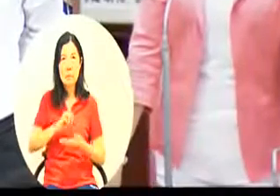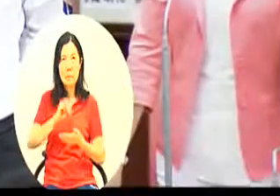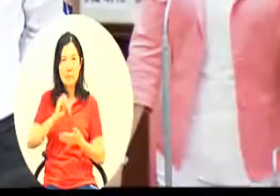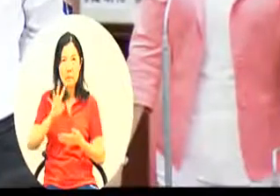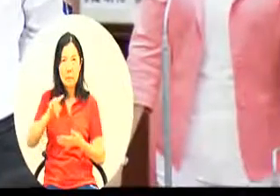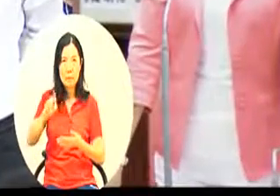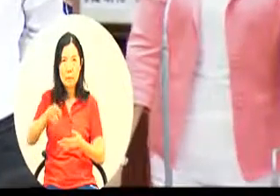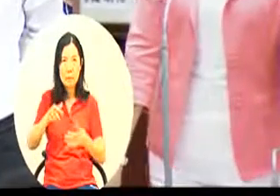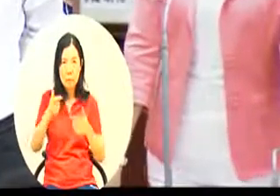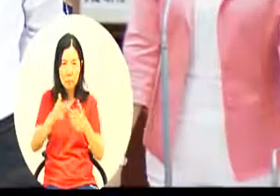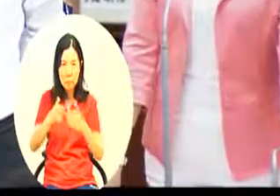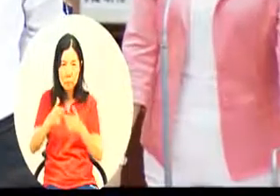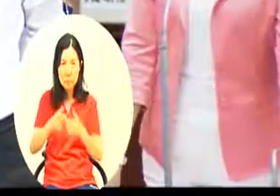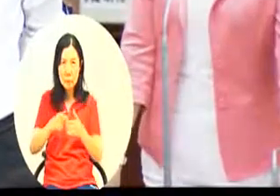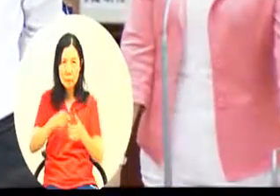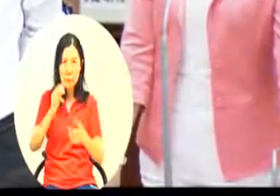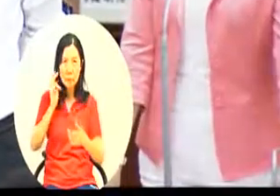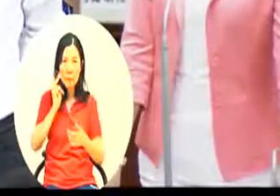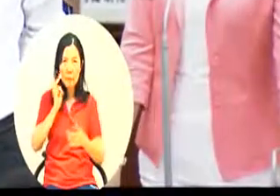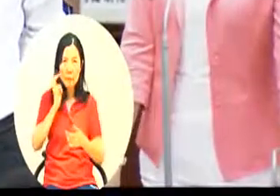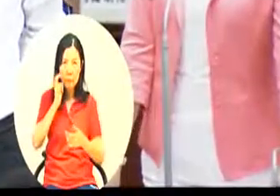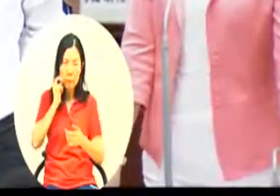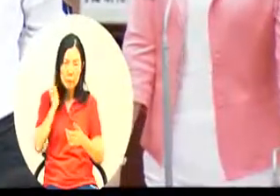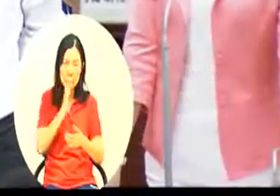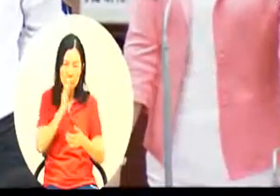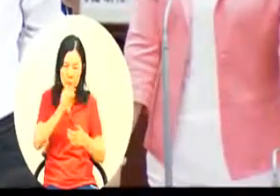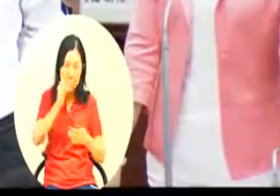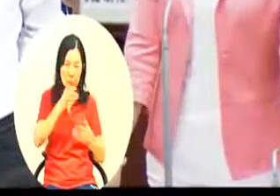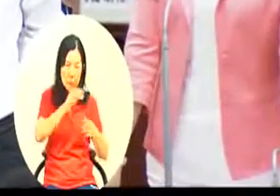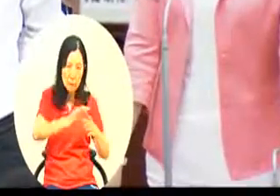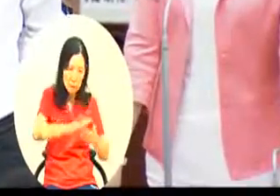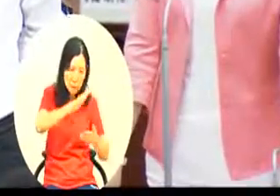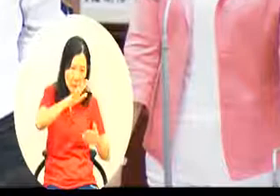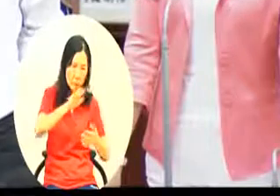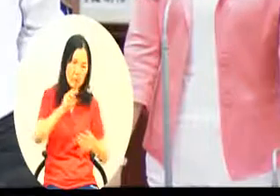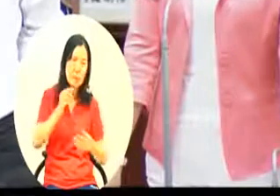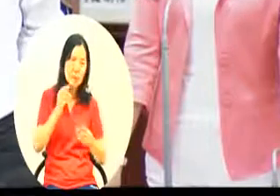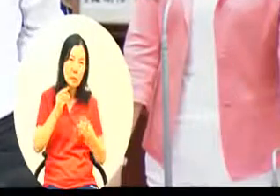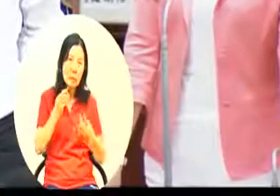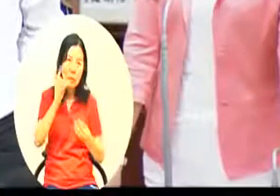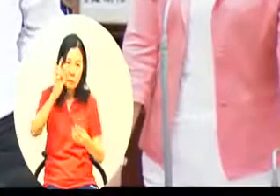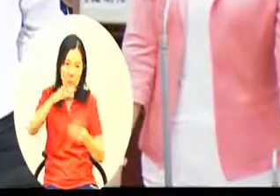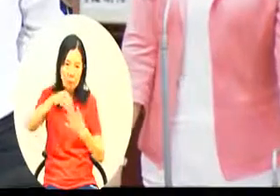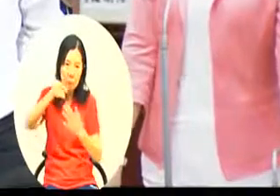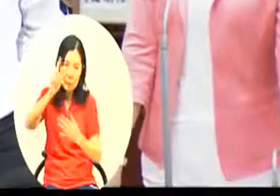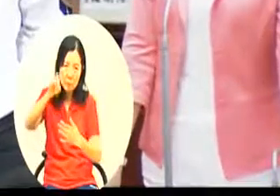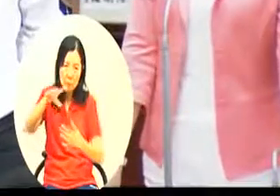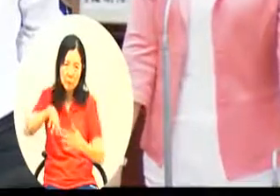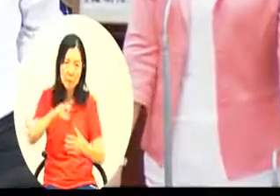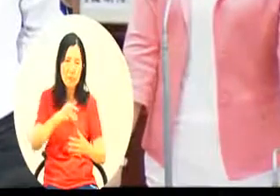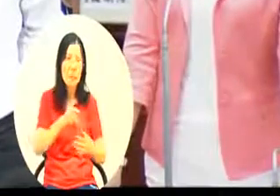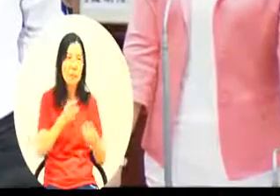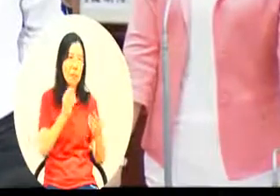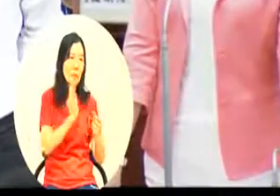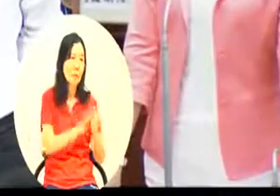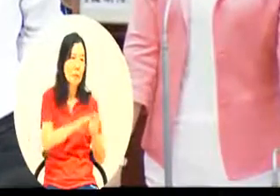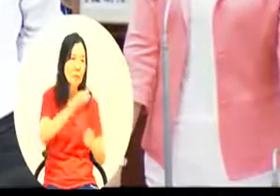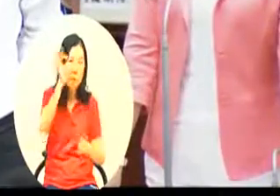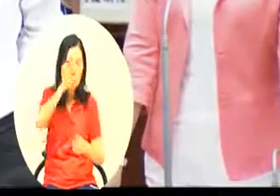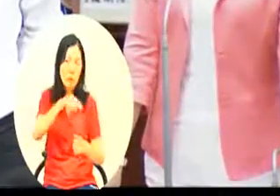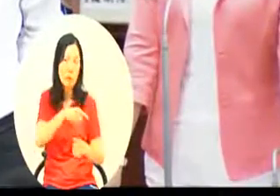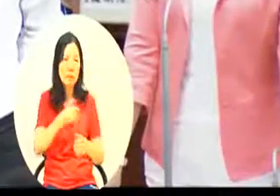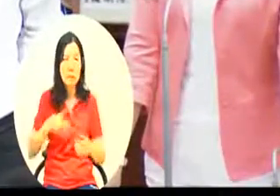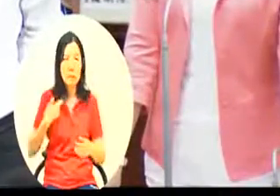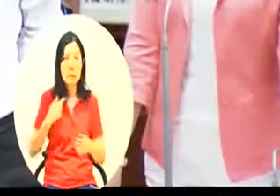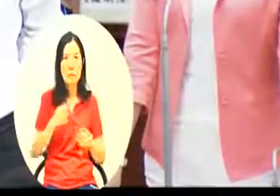当可以做这种废铁堆置的那种分区。那至于地点在哪里，这个我没有办法帮业者去找，但是至少可以